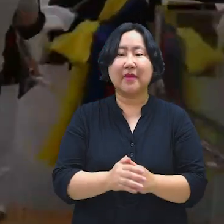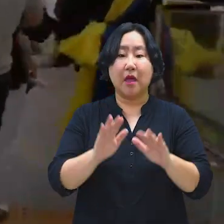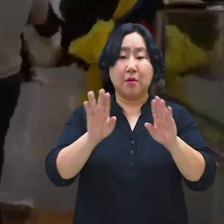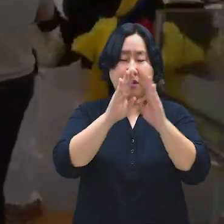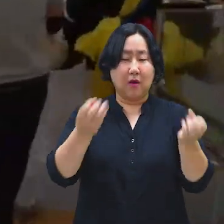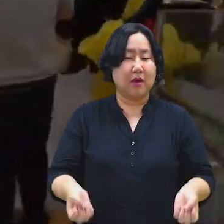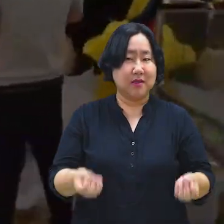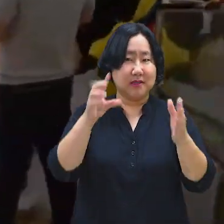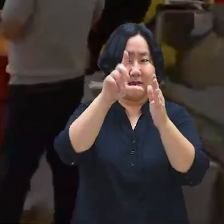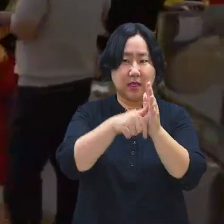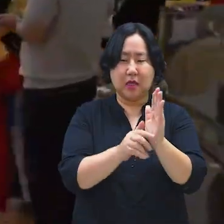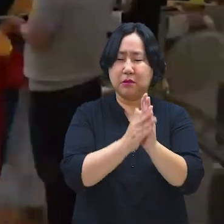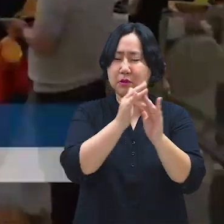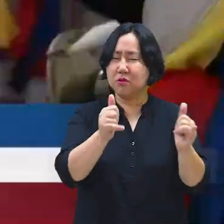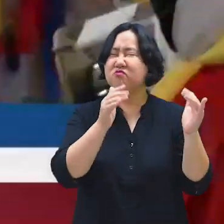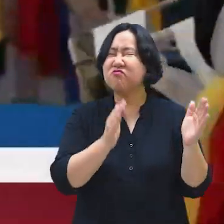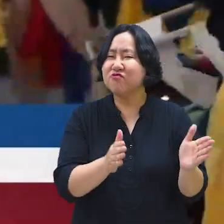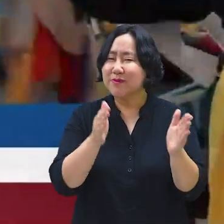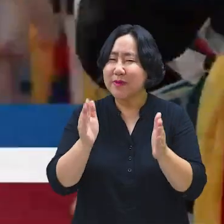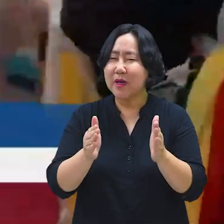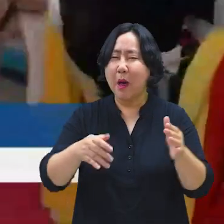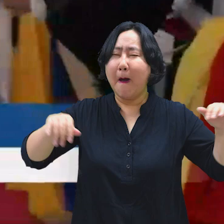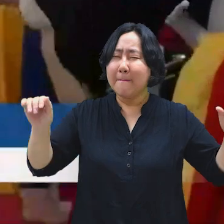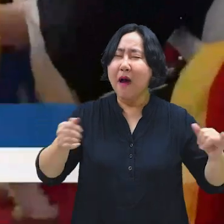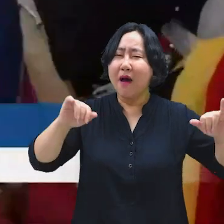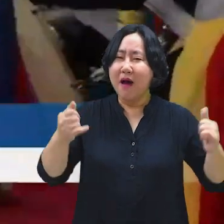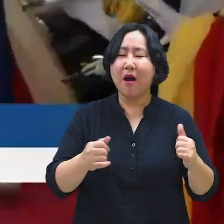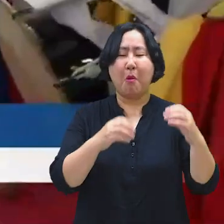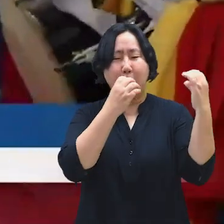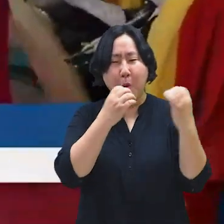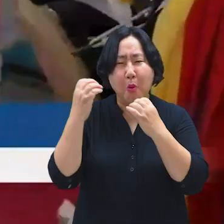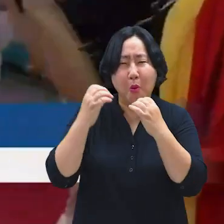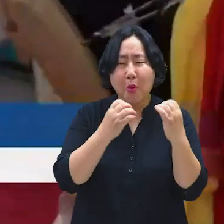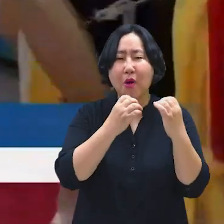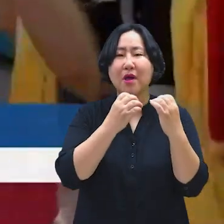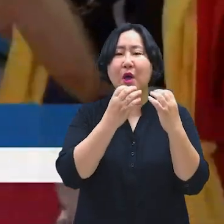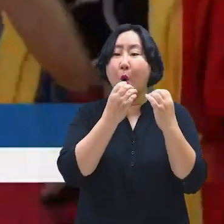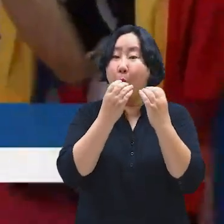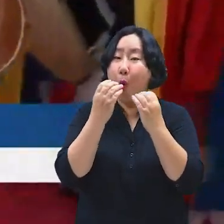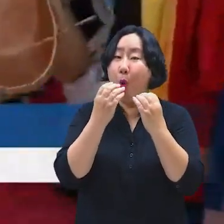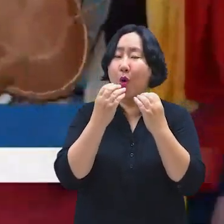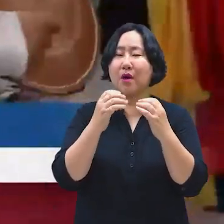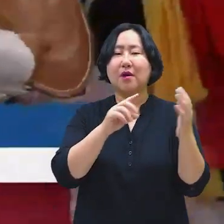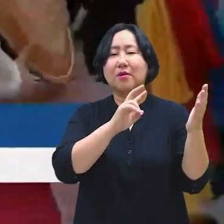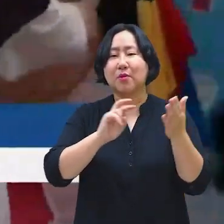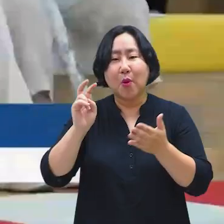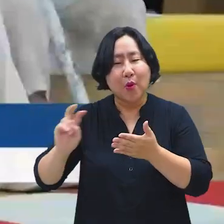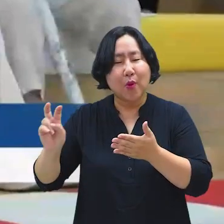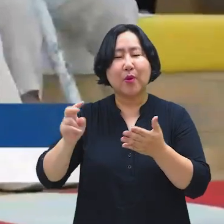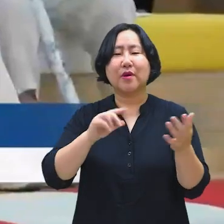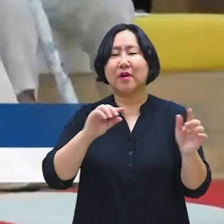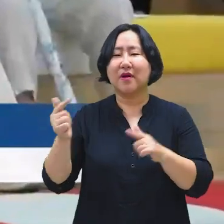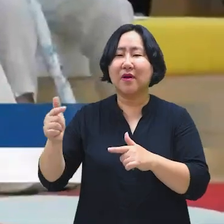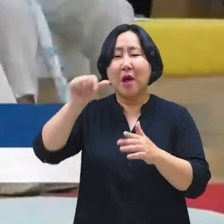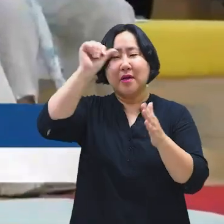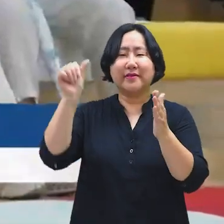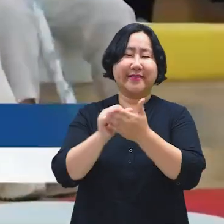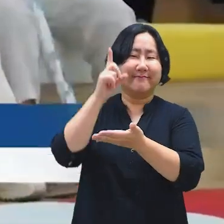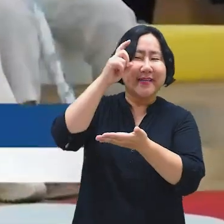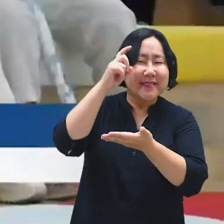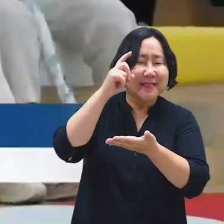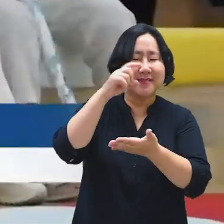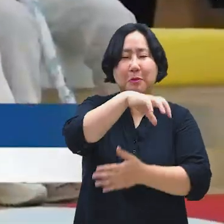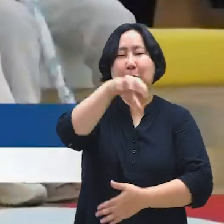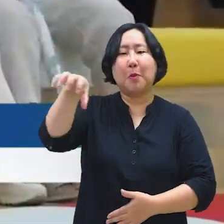개관식에는 시민들이 준비한 길트기 하모니카 연주를 시작으로 인생 네커 포토존 등 다양한 부대